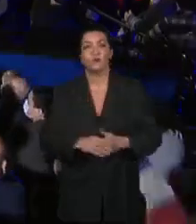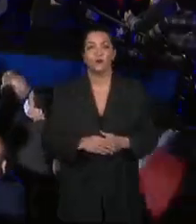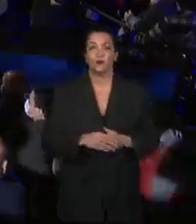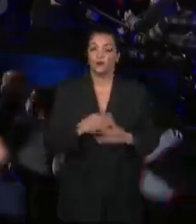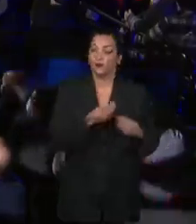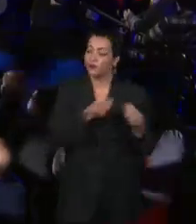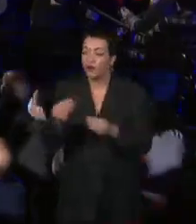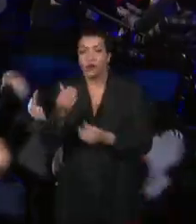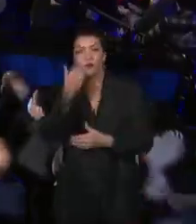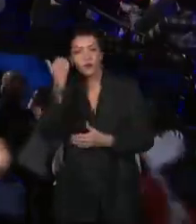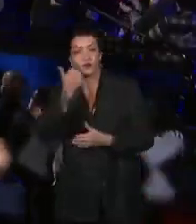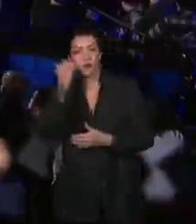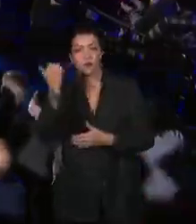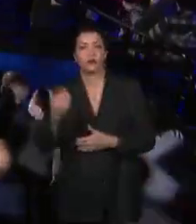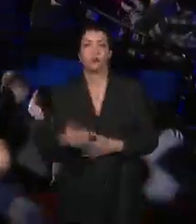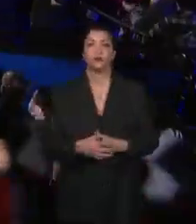l'affection.